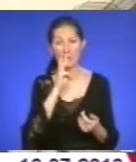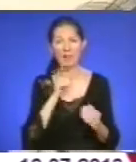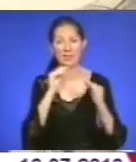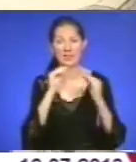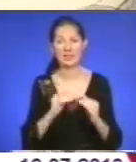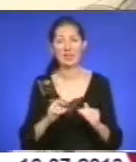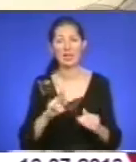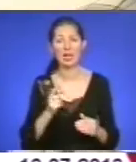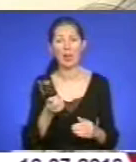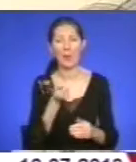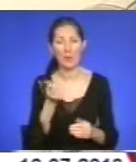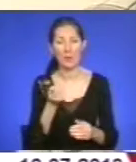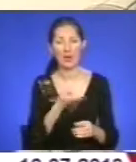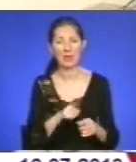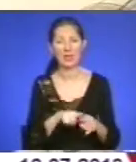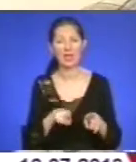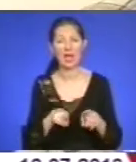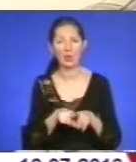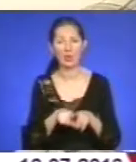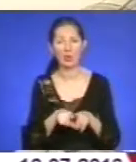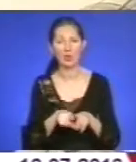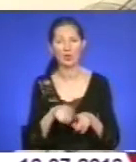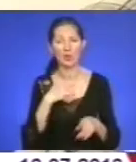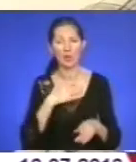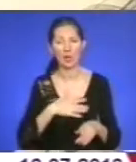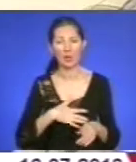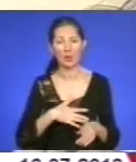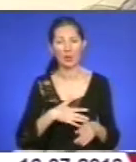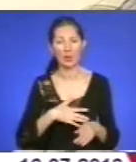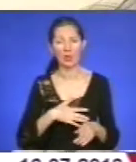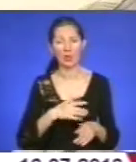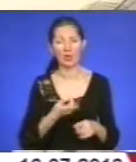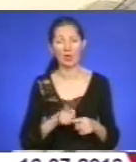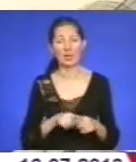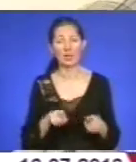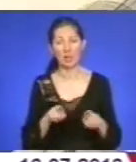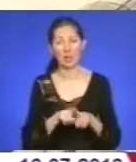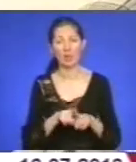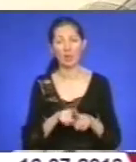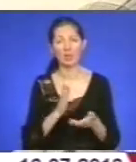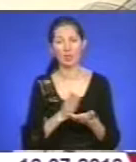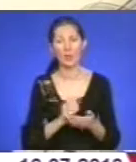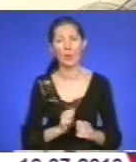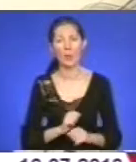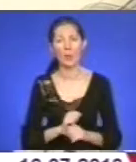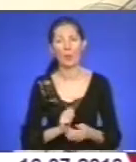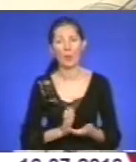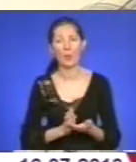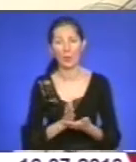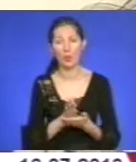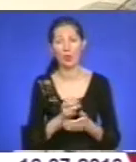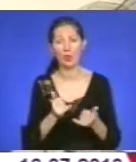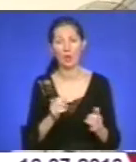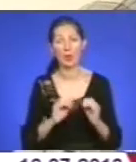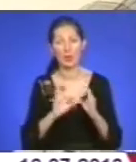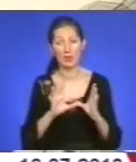ніж мінімальна. І це також приємно, це також певний поштовх для підвищення заробітної